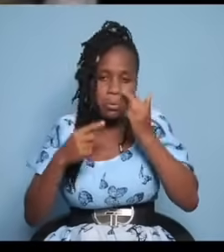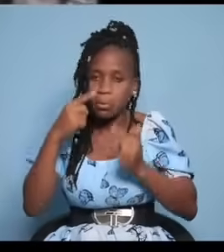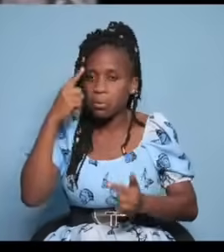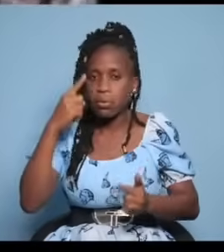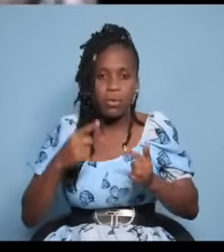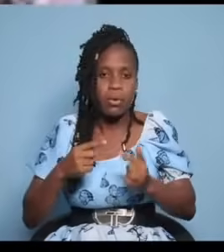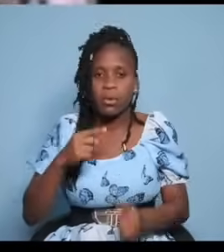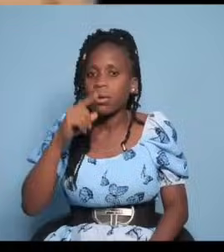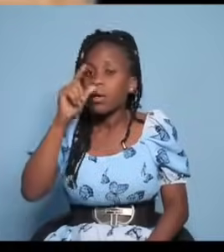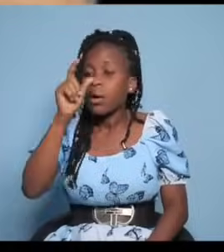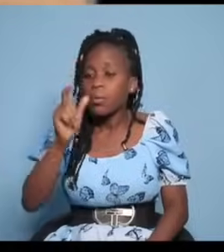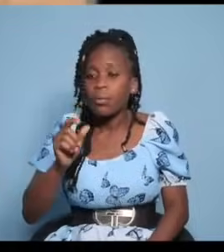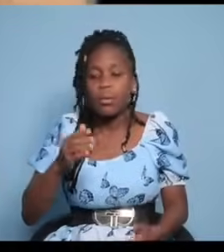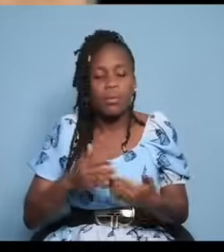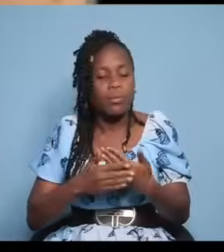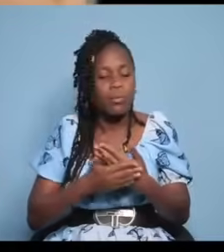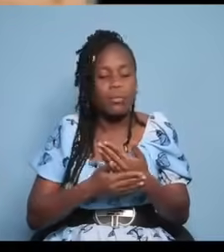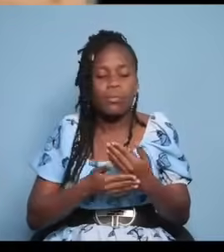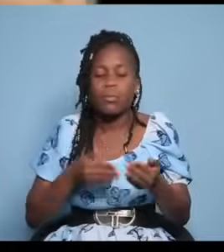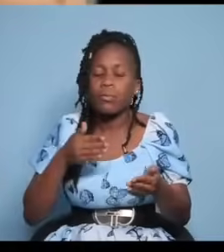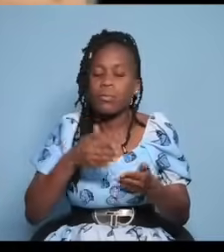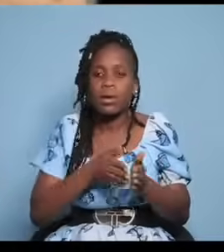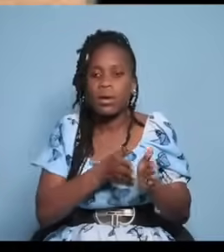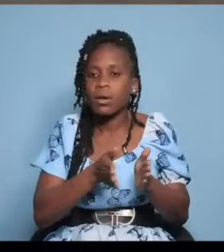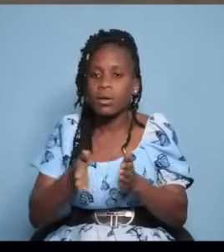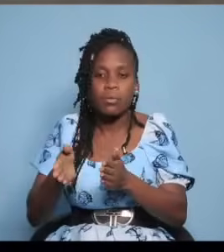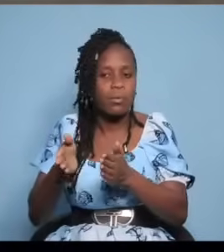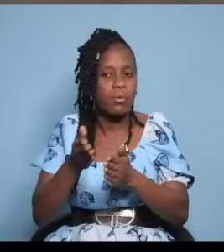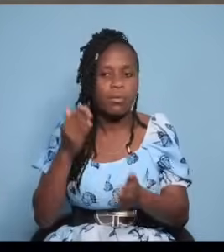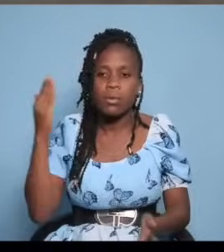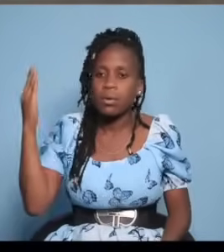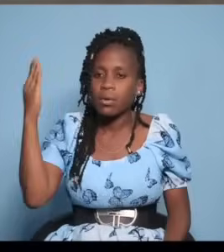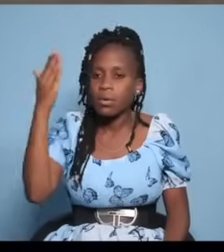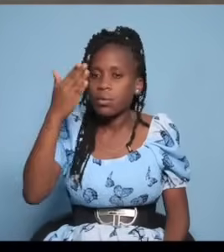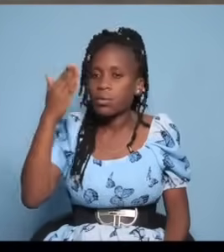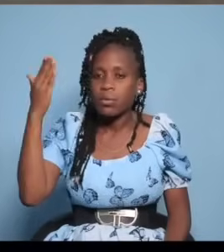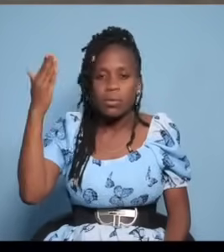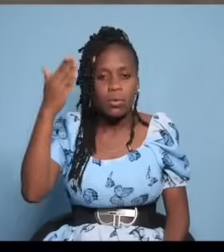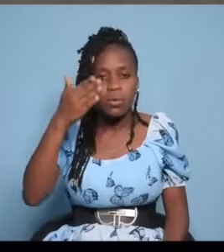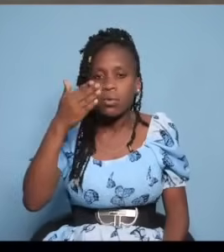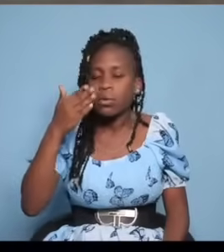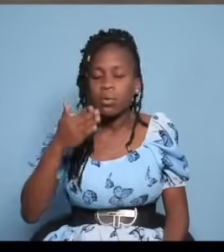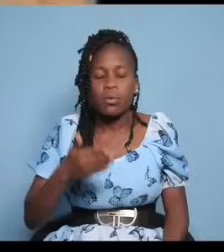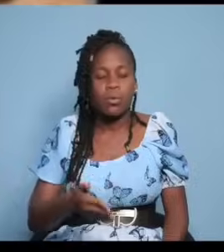Wananchi wakaingia barabarani, wana mapanga, wana bunduki, wana kila